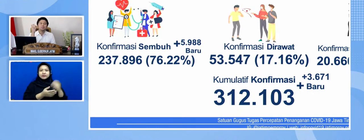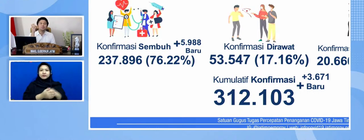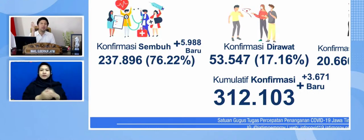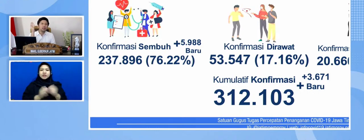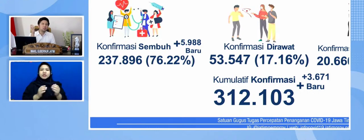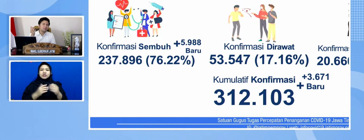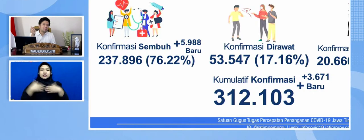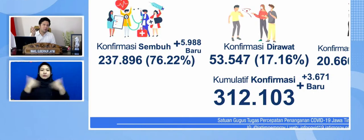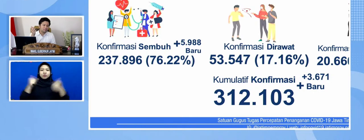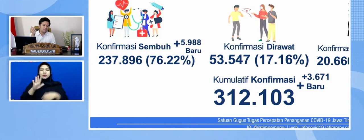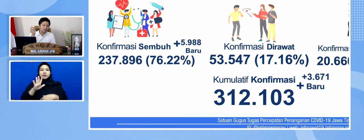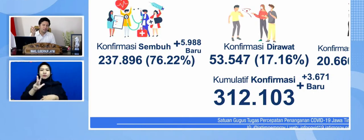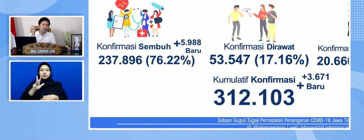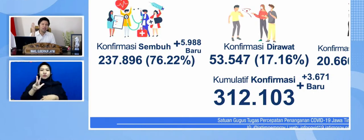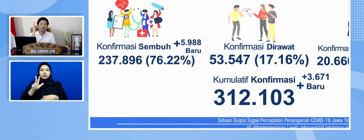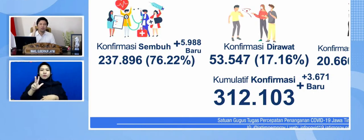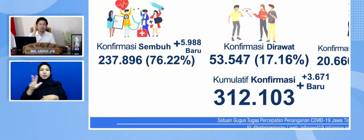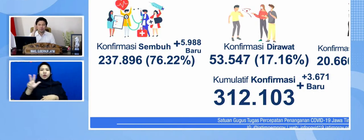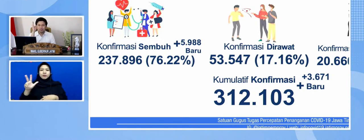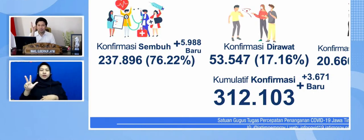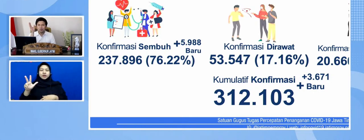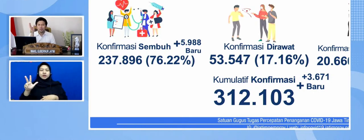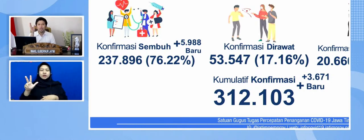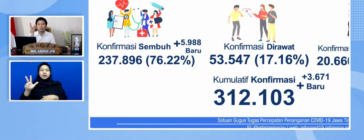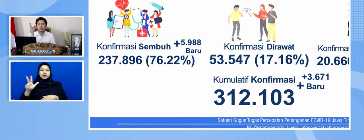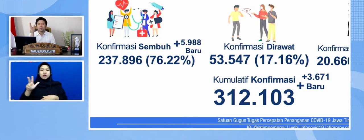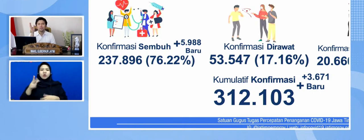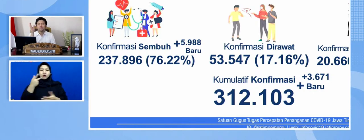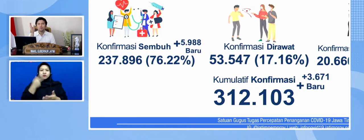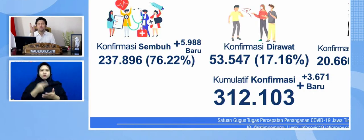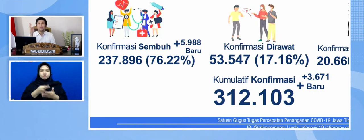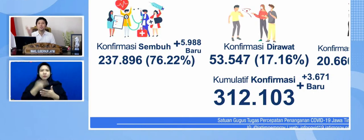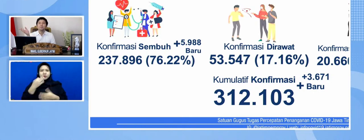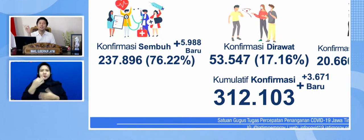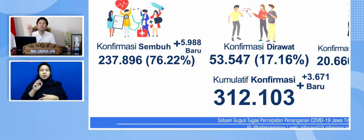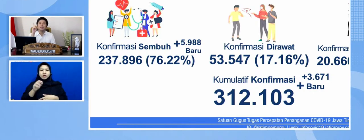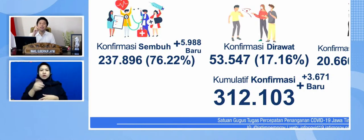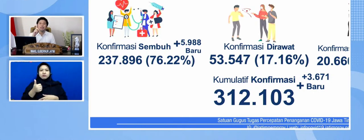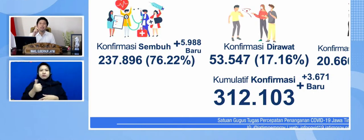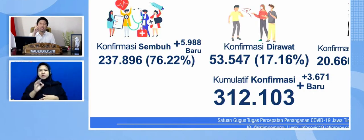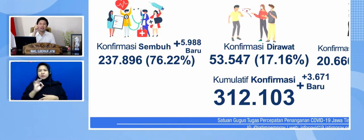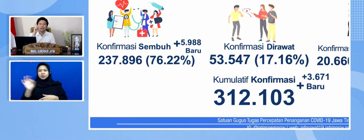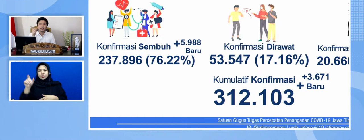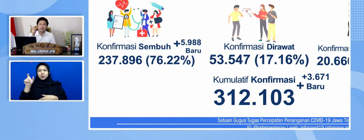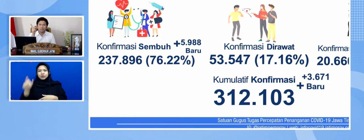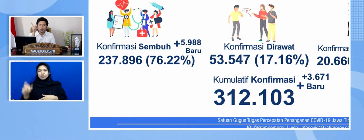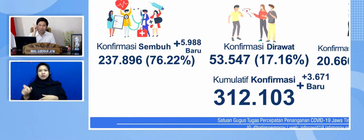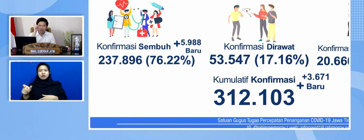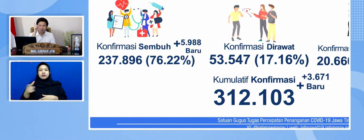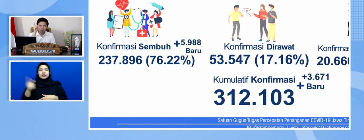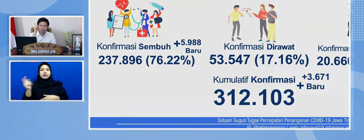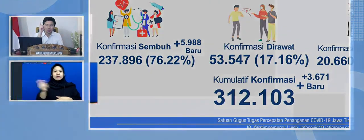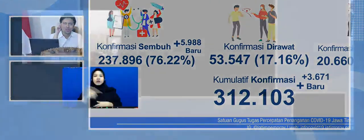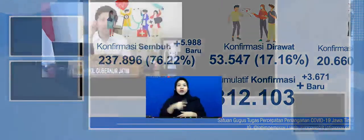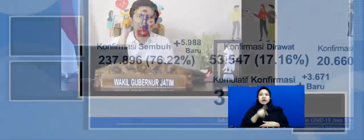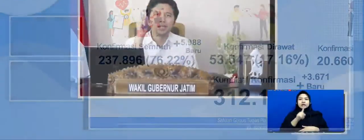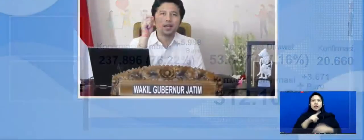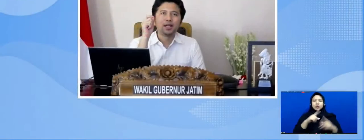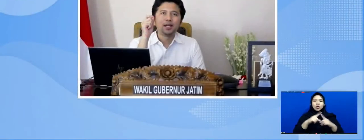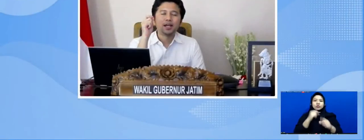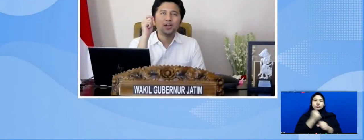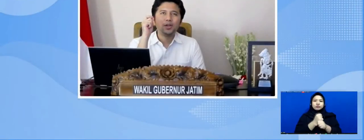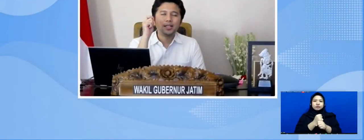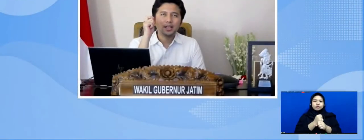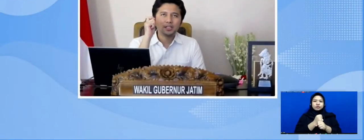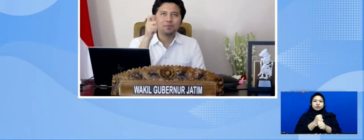sembuh 5.988, konfirmasi baru 3.671, tapi ini data tanggal 1 Agustus.